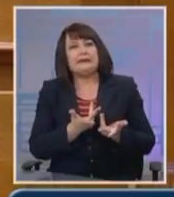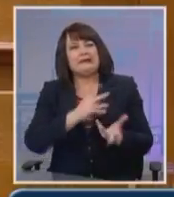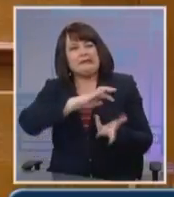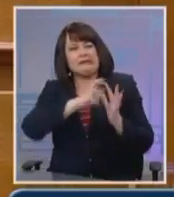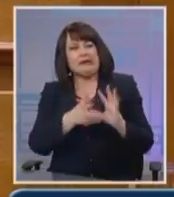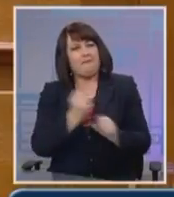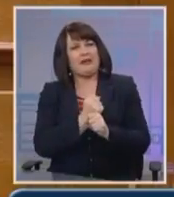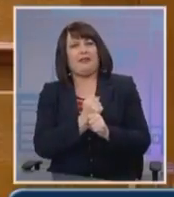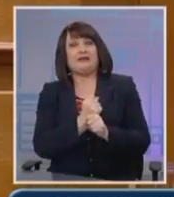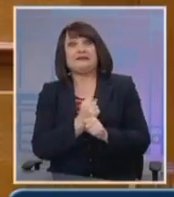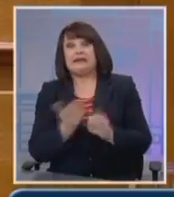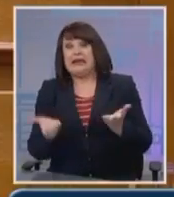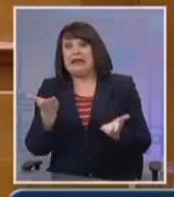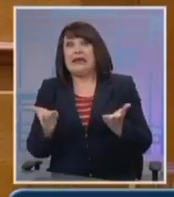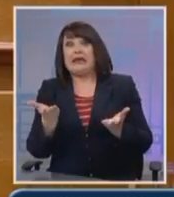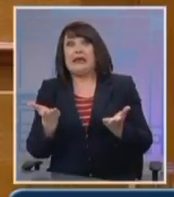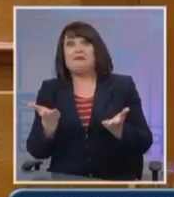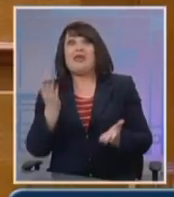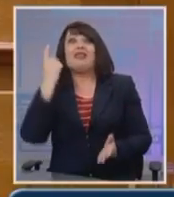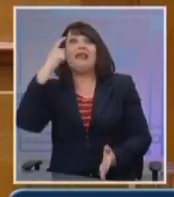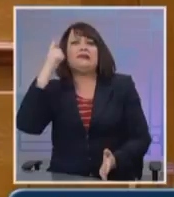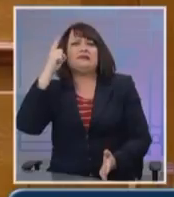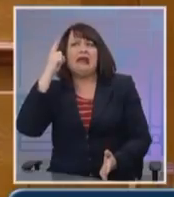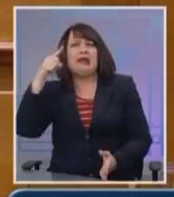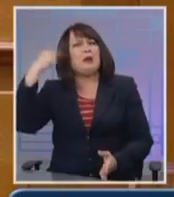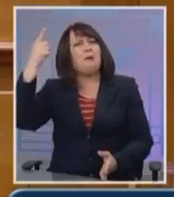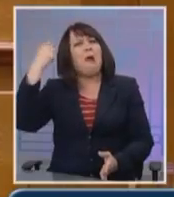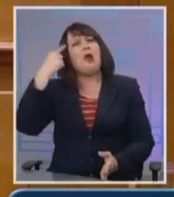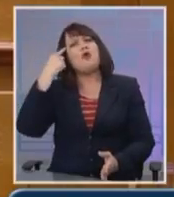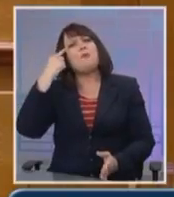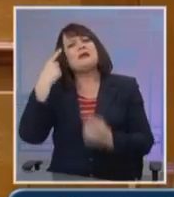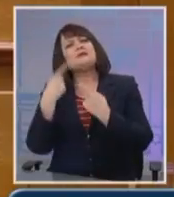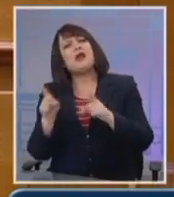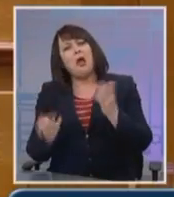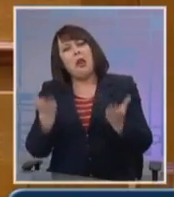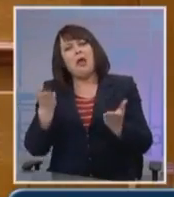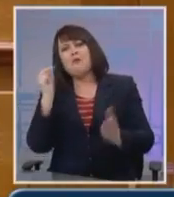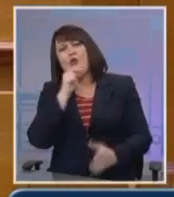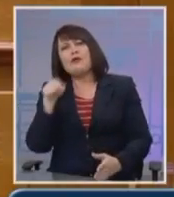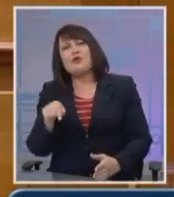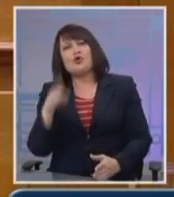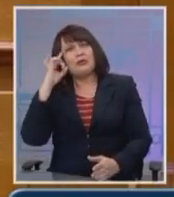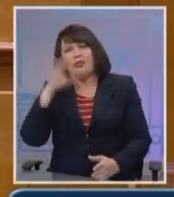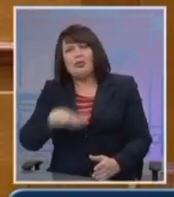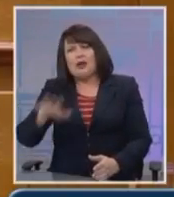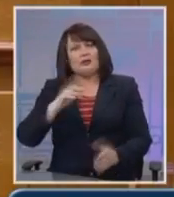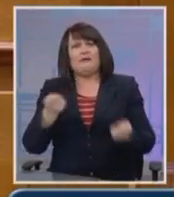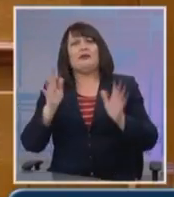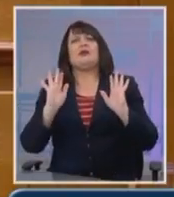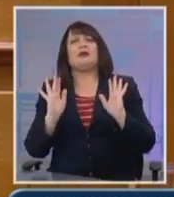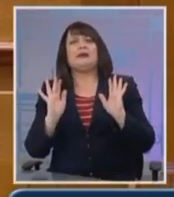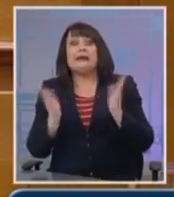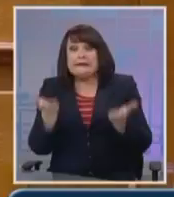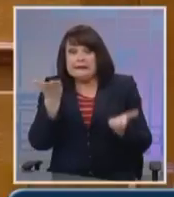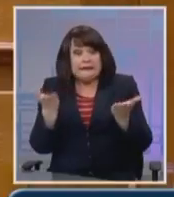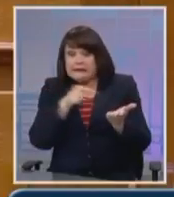διαστευλώνει, ή ένας αυταπατώμενος πρωθυπουργός, ο οποίος δεν αντιλαμβάνεται τι συμβαίνει γύρω του. Και στη